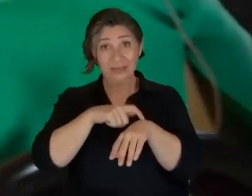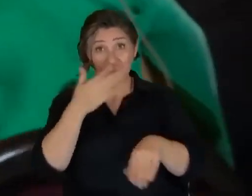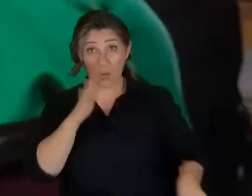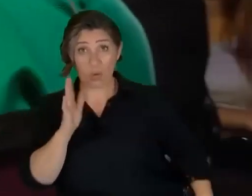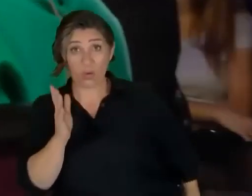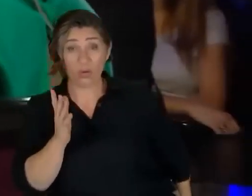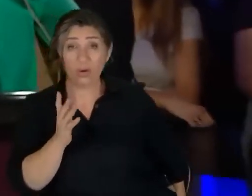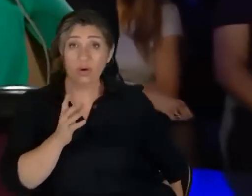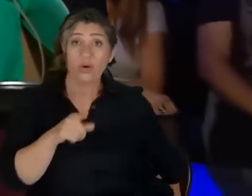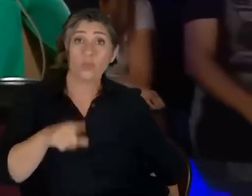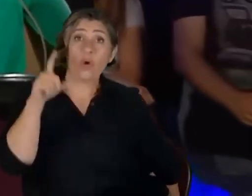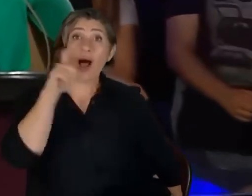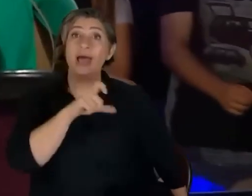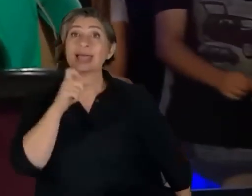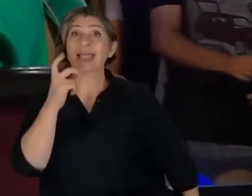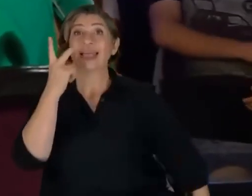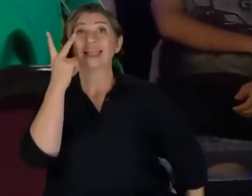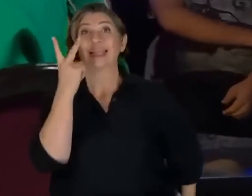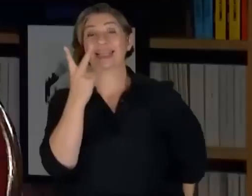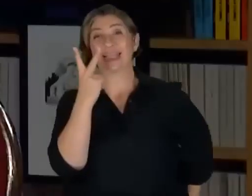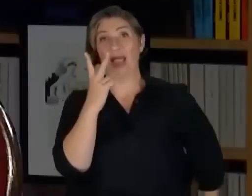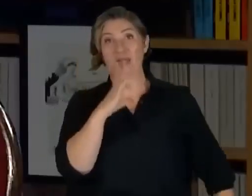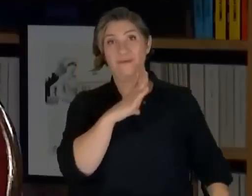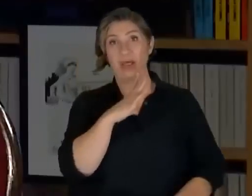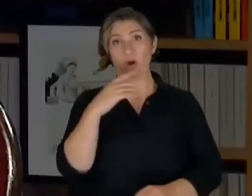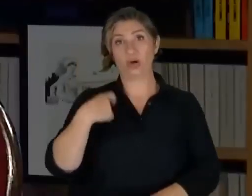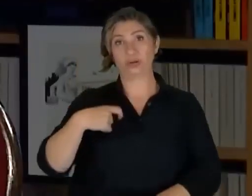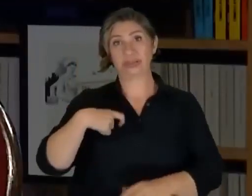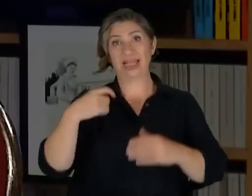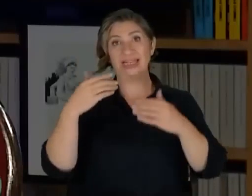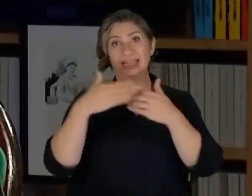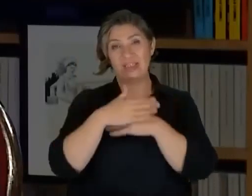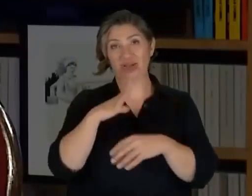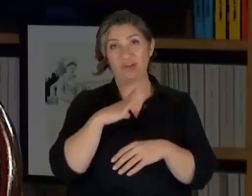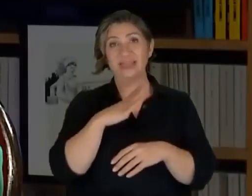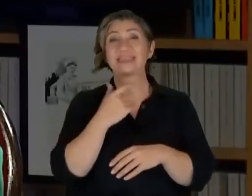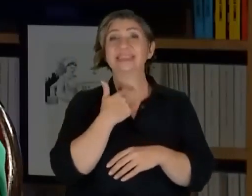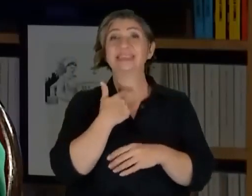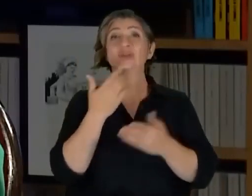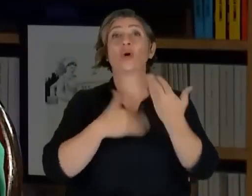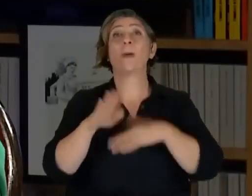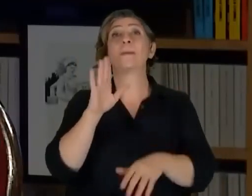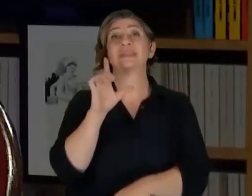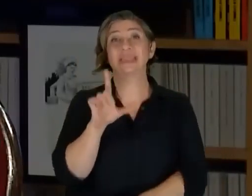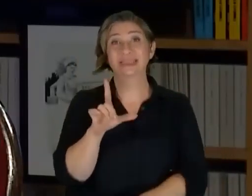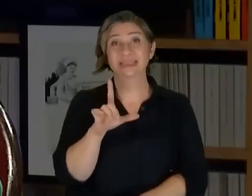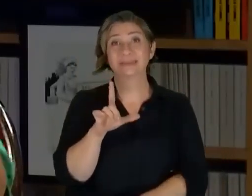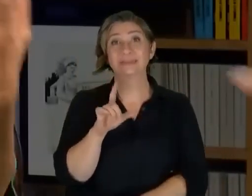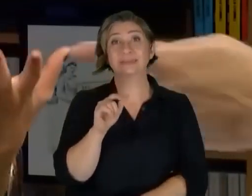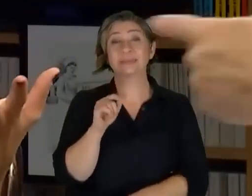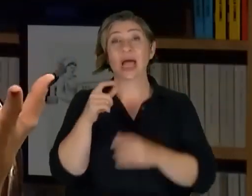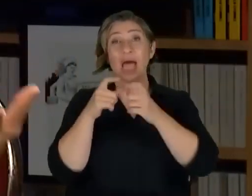mi yok? Yani bu ay bir iki tane private event var. Özel bir şeyler var. Sesimin yorulmaması lazım çok